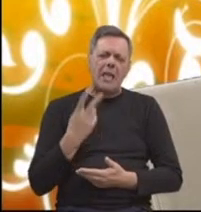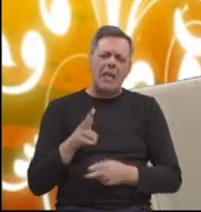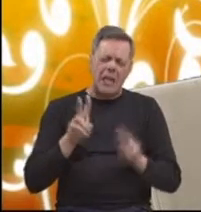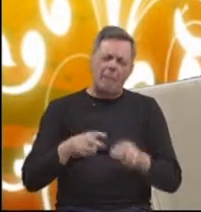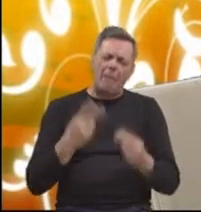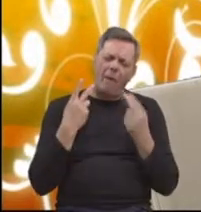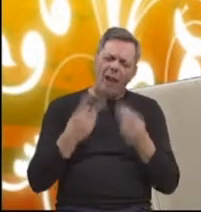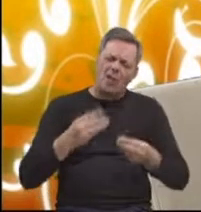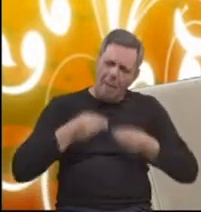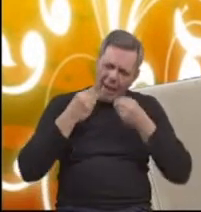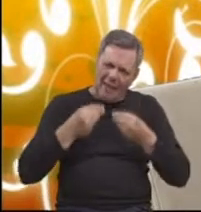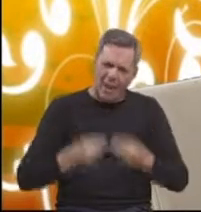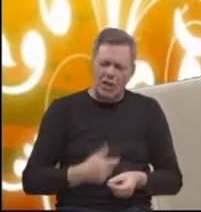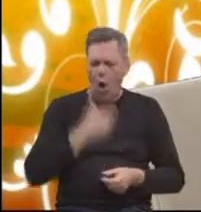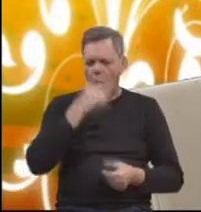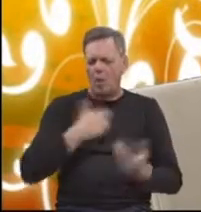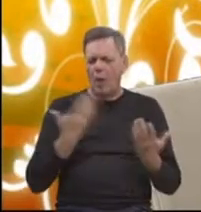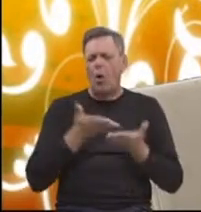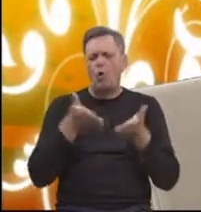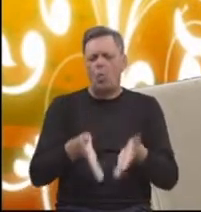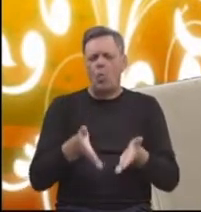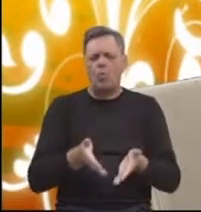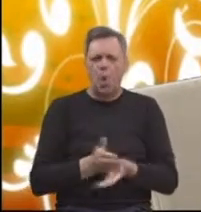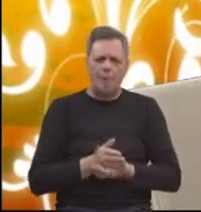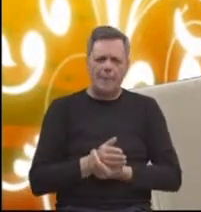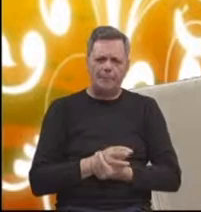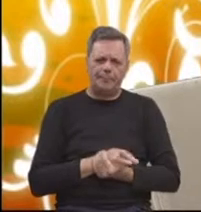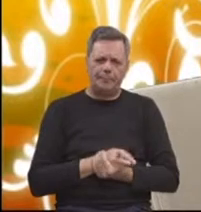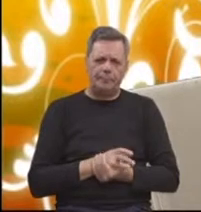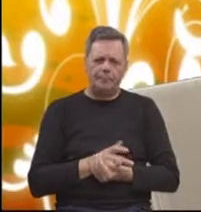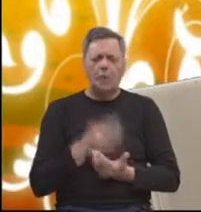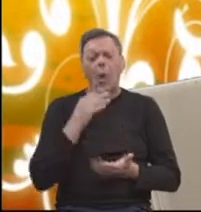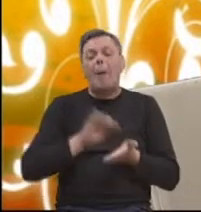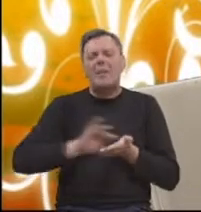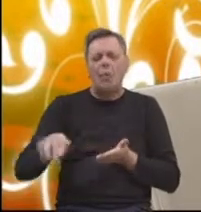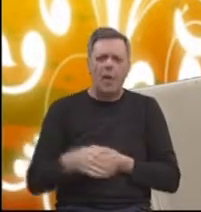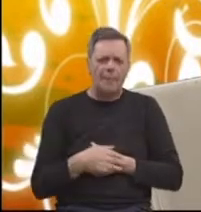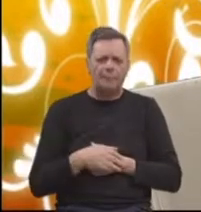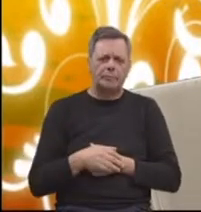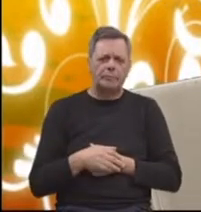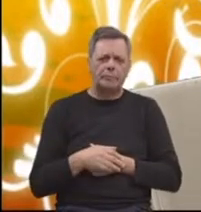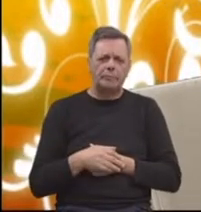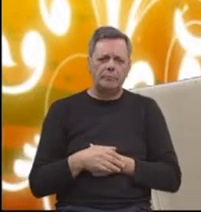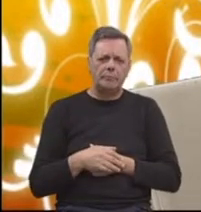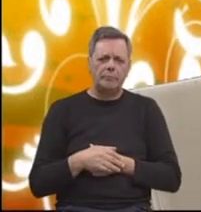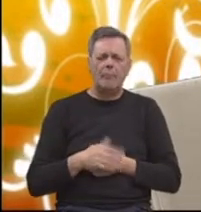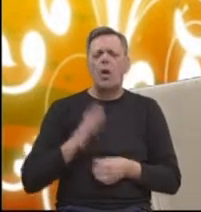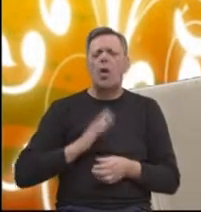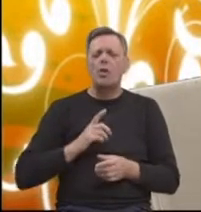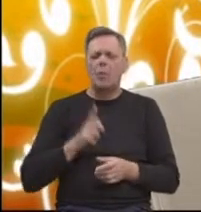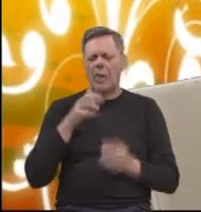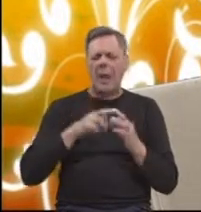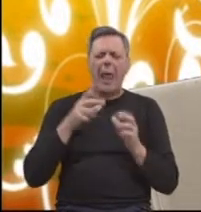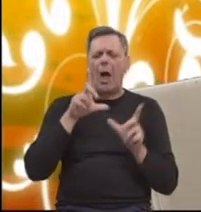važne predavače, osobe koje su u tome već koga dugo... Koga bi vi izdvojili u tome? Evo, pa recimo tu su nam gospodin